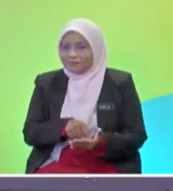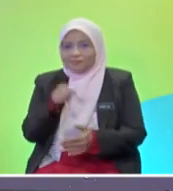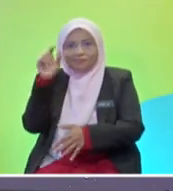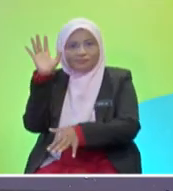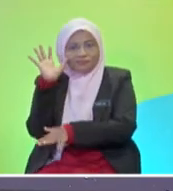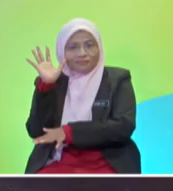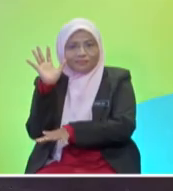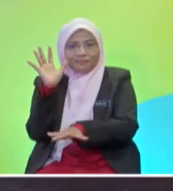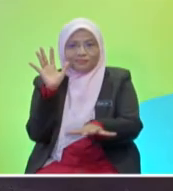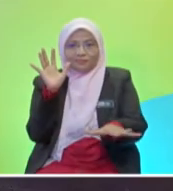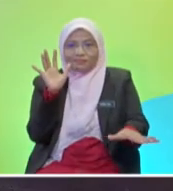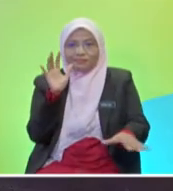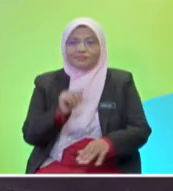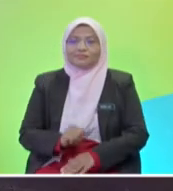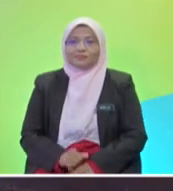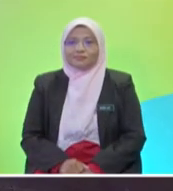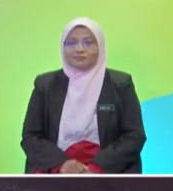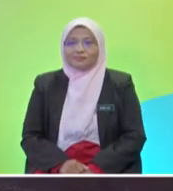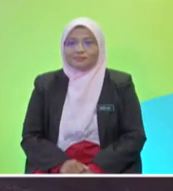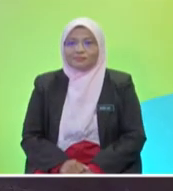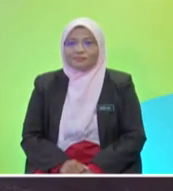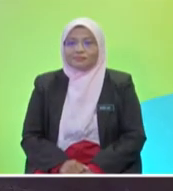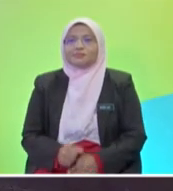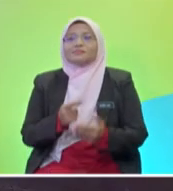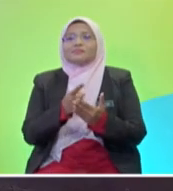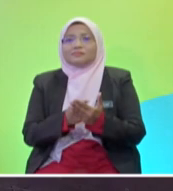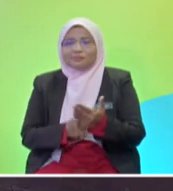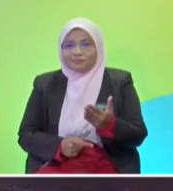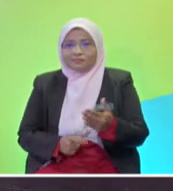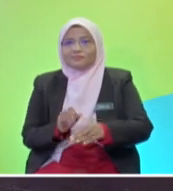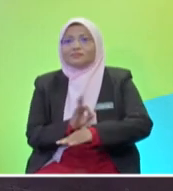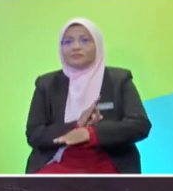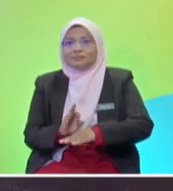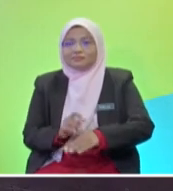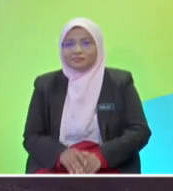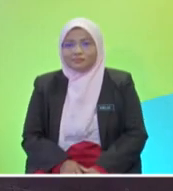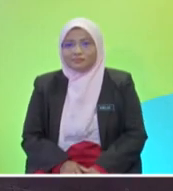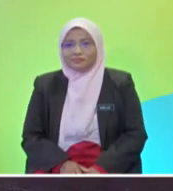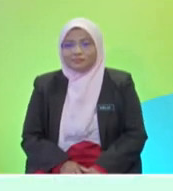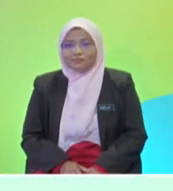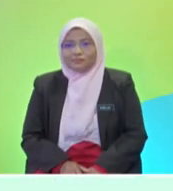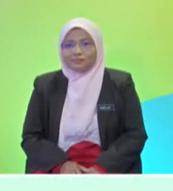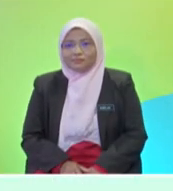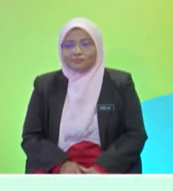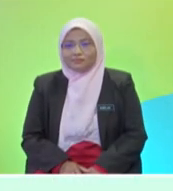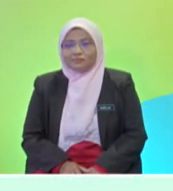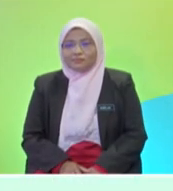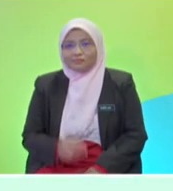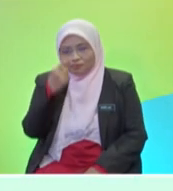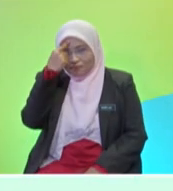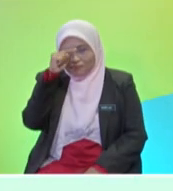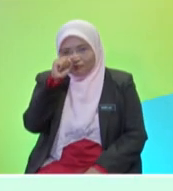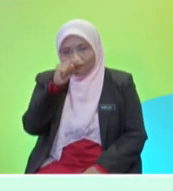Okey, akar. Baiklah, Mira. Akar ni pula berperanan untuk dia menyerap air dan nutrien